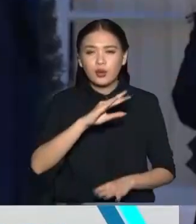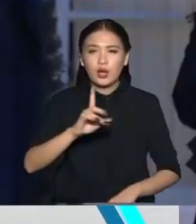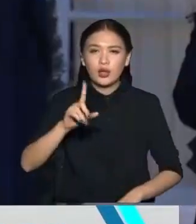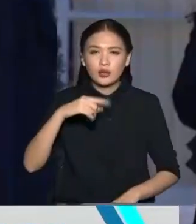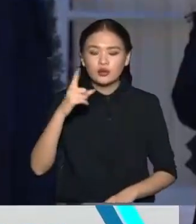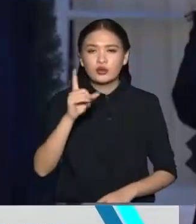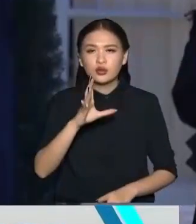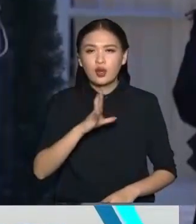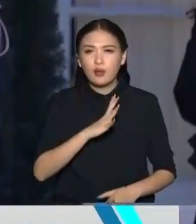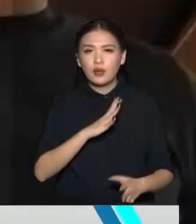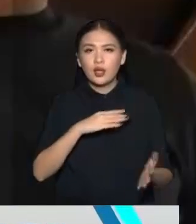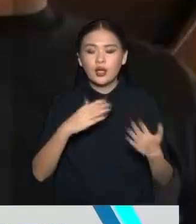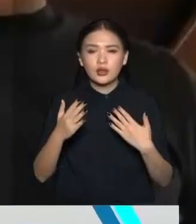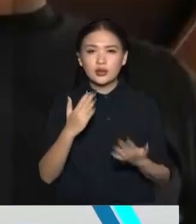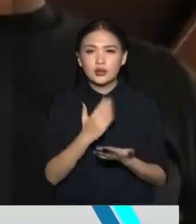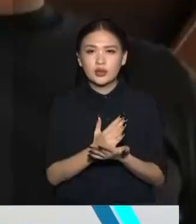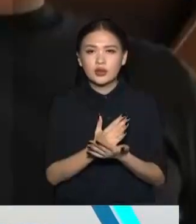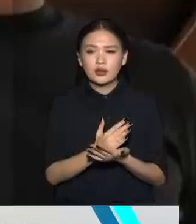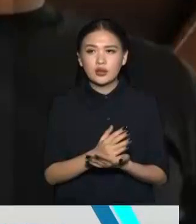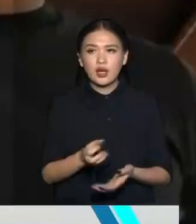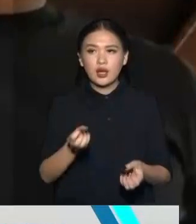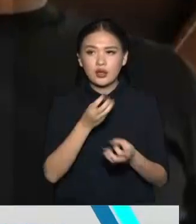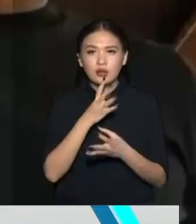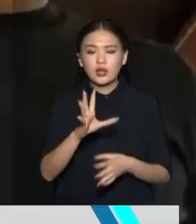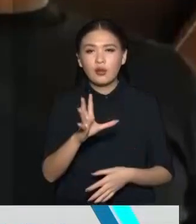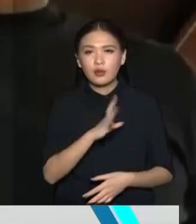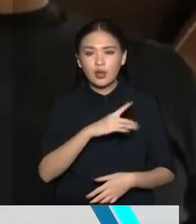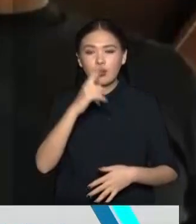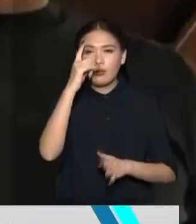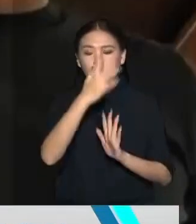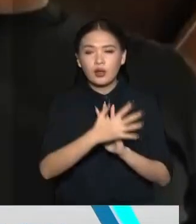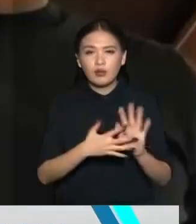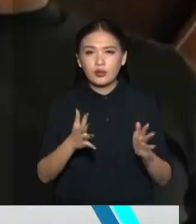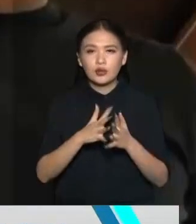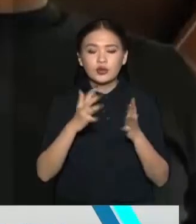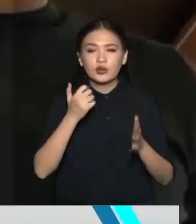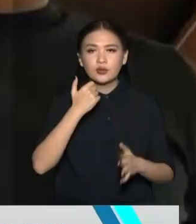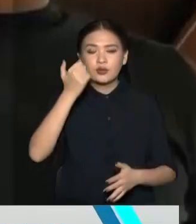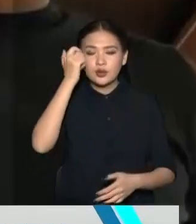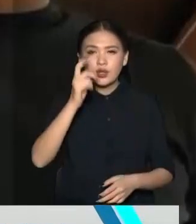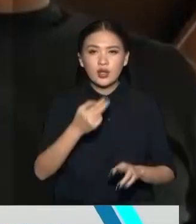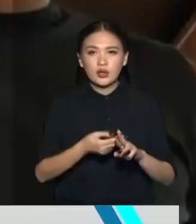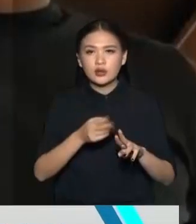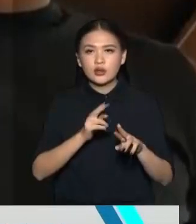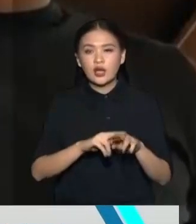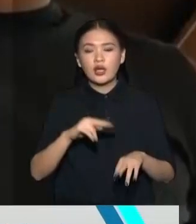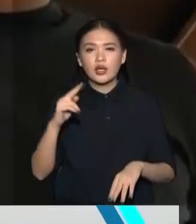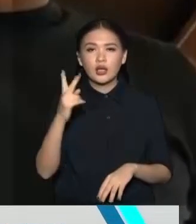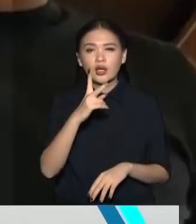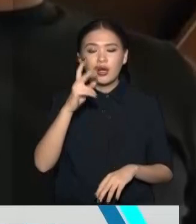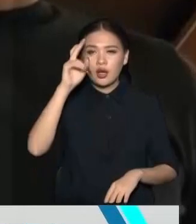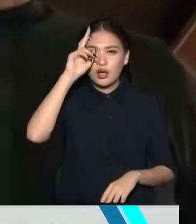ықпалды саясаткерлердің бірі. Жақсы, Мұхит аға, түсінікті, көп рахмет. Енді мынау жаңа екі елді